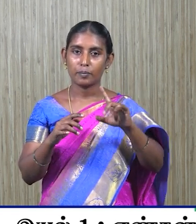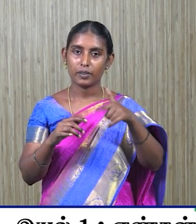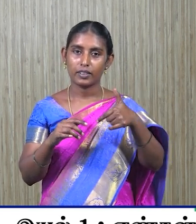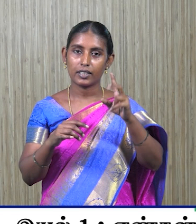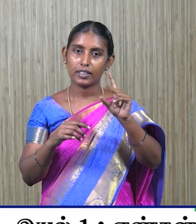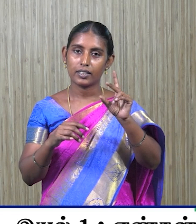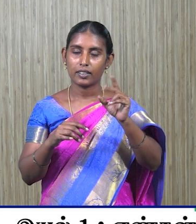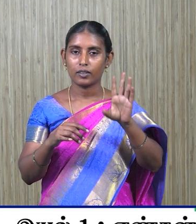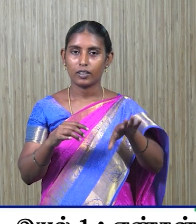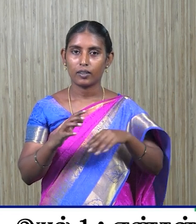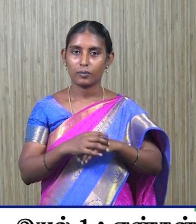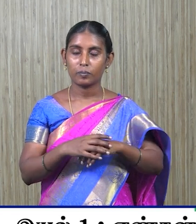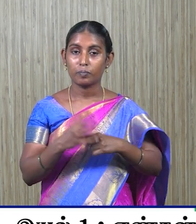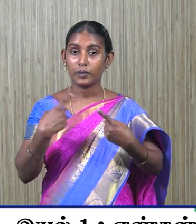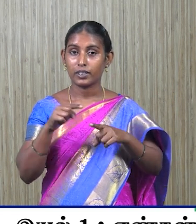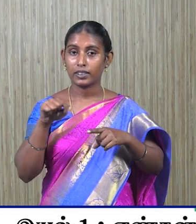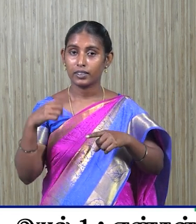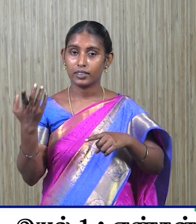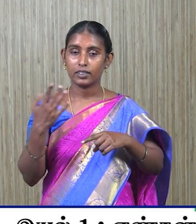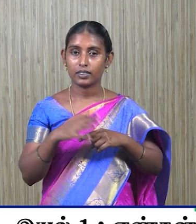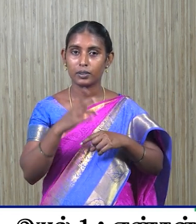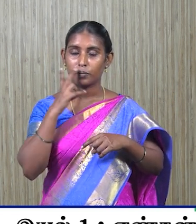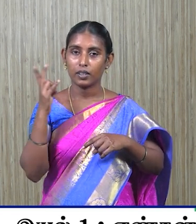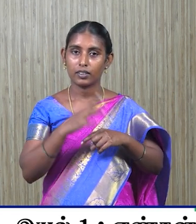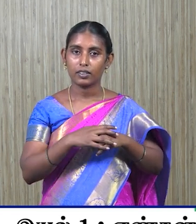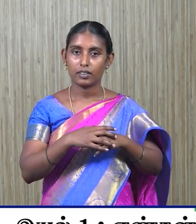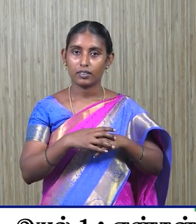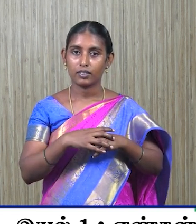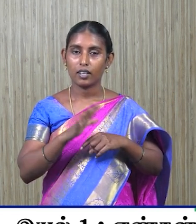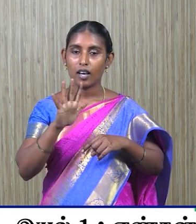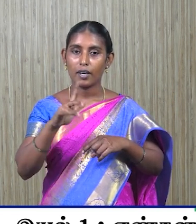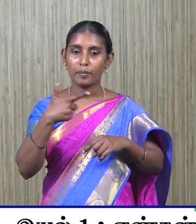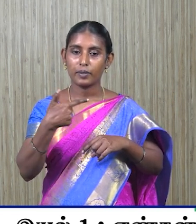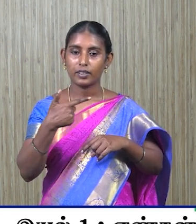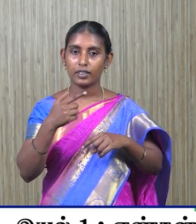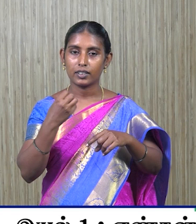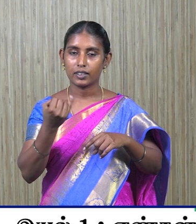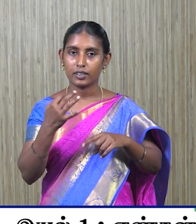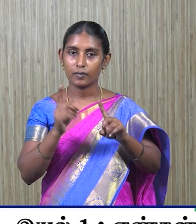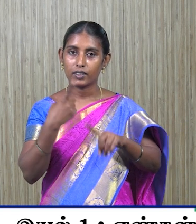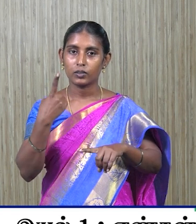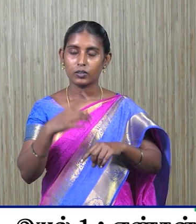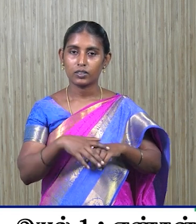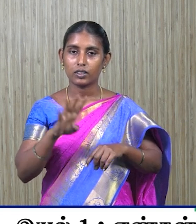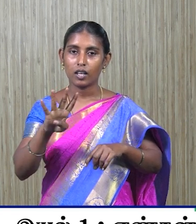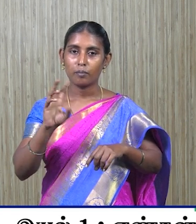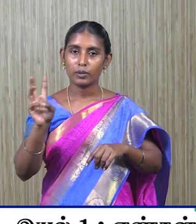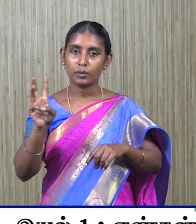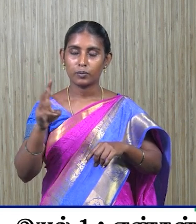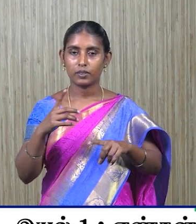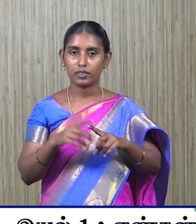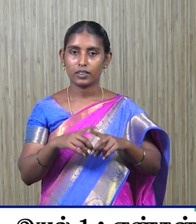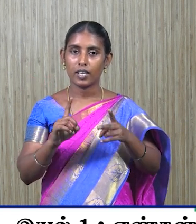எண் இரண்டாவதிலும் இடம்பெற்றுள்ளது. அதே வலதுபுறம் நாம் கவனித்தால் 57 என்ற எண் முதலிடத்திலும் 43